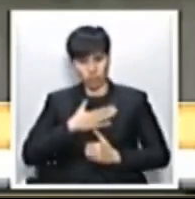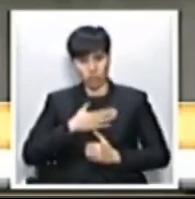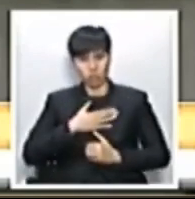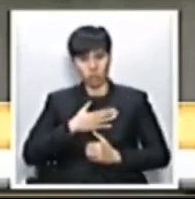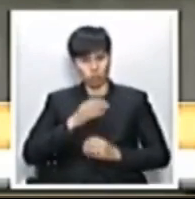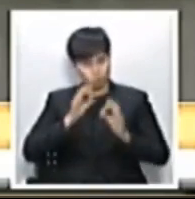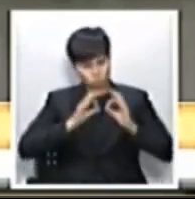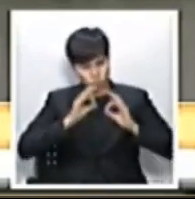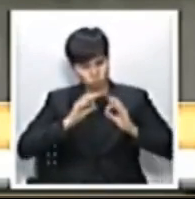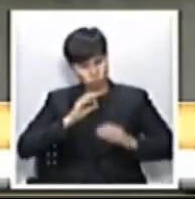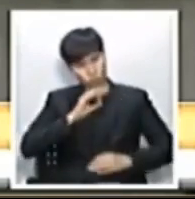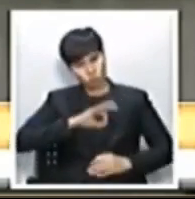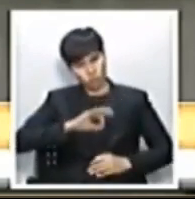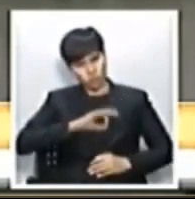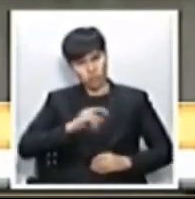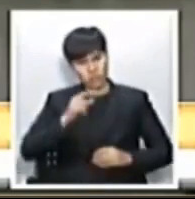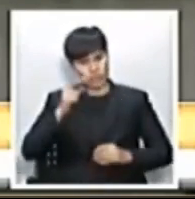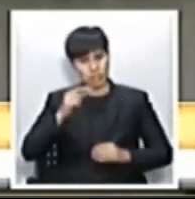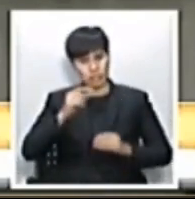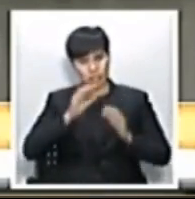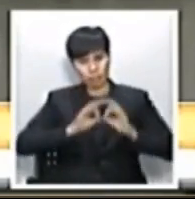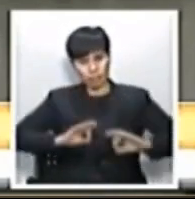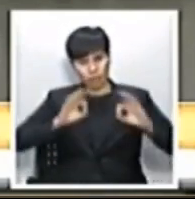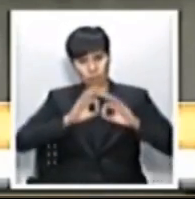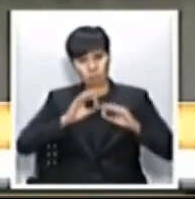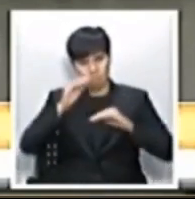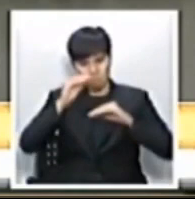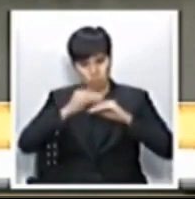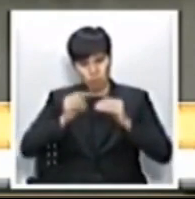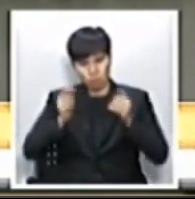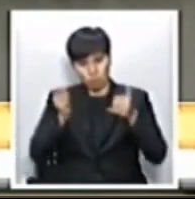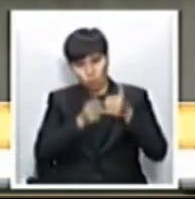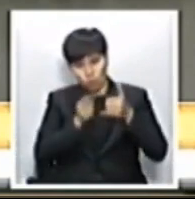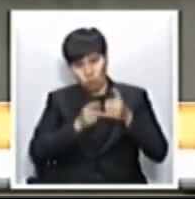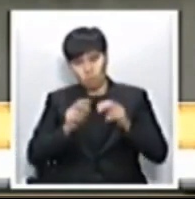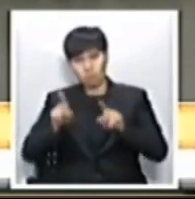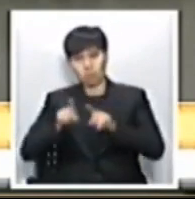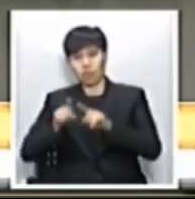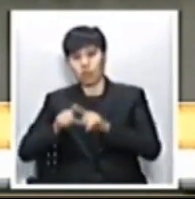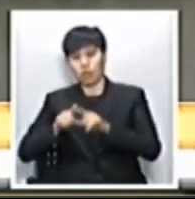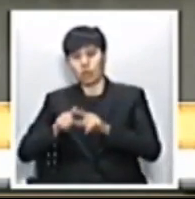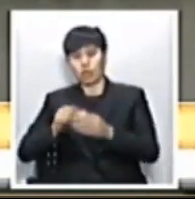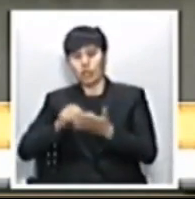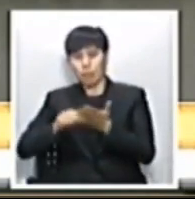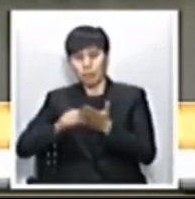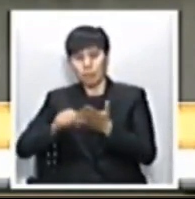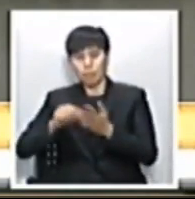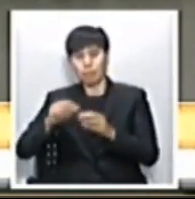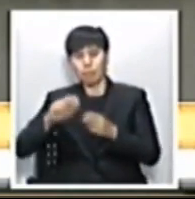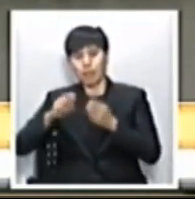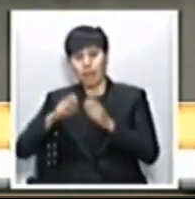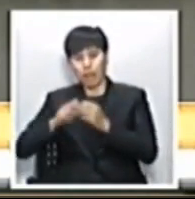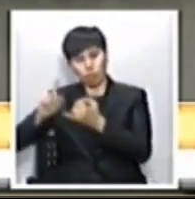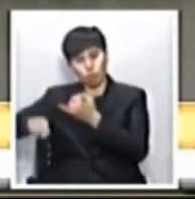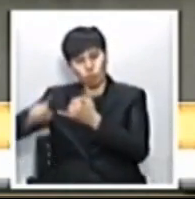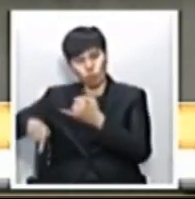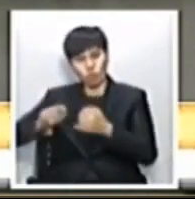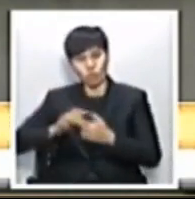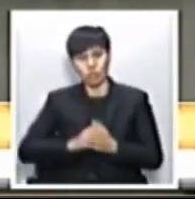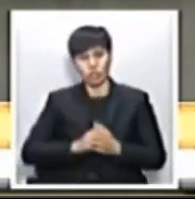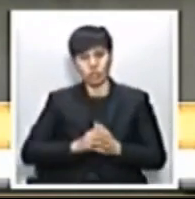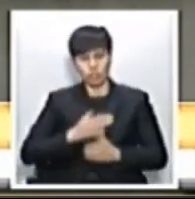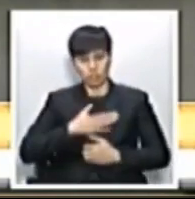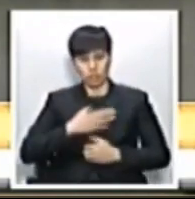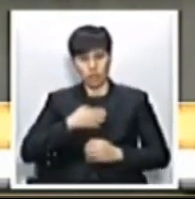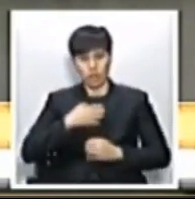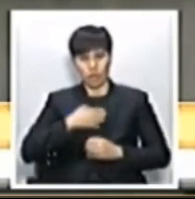ญกว่าเพราะว่าการเพิ่มโทษเป็นการแก้ไขปัญหาที่ปลายเหตุดิฉันขอเสนอประเด็นหลักในการสร้างสัง